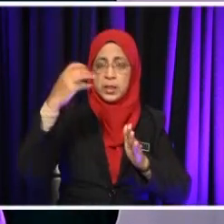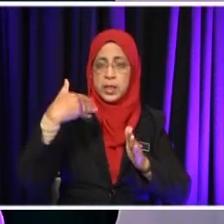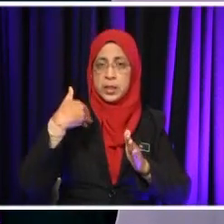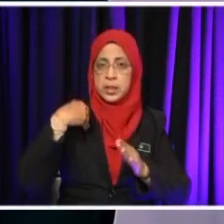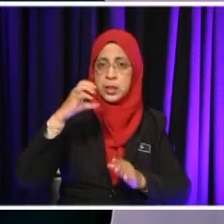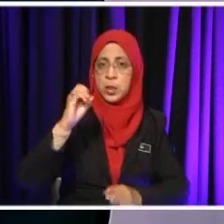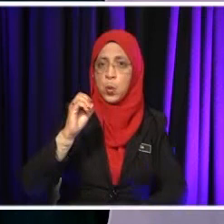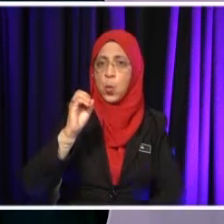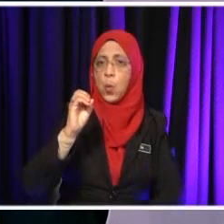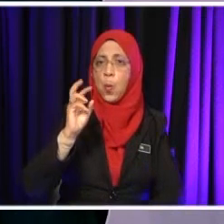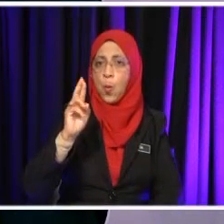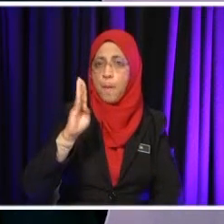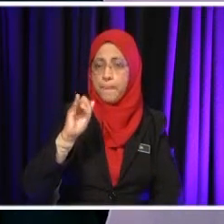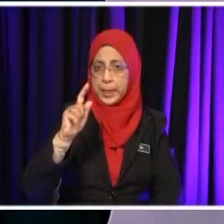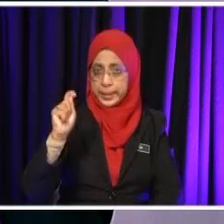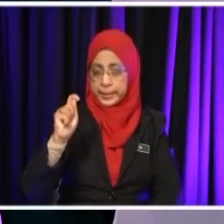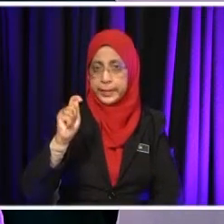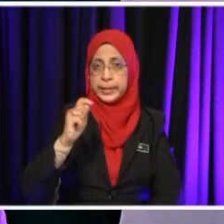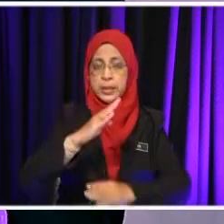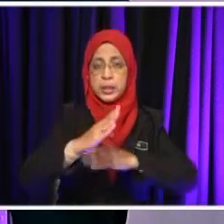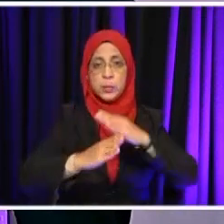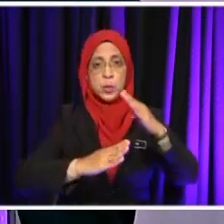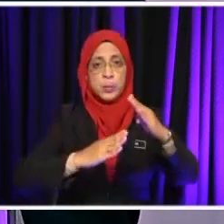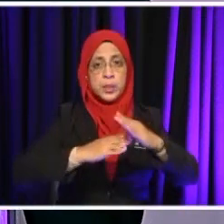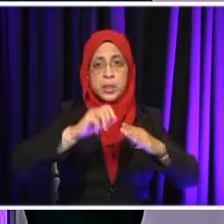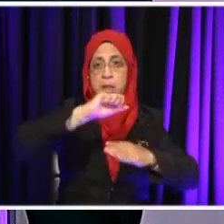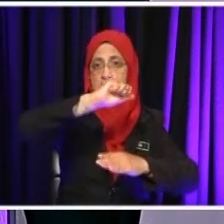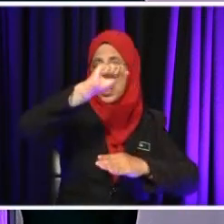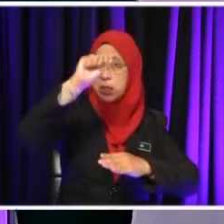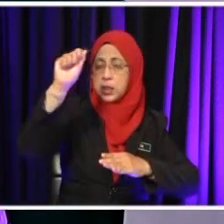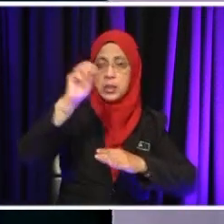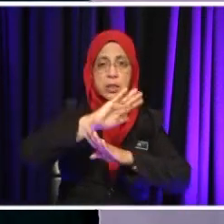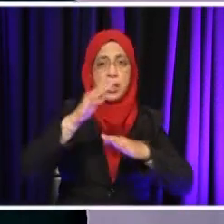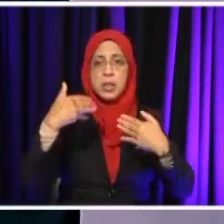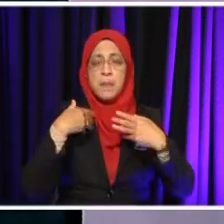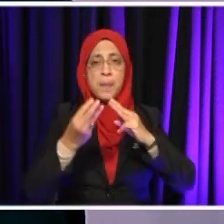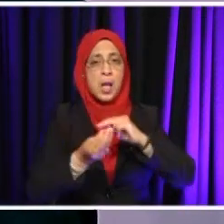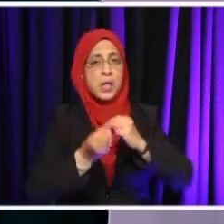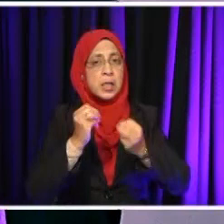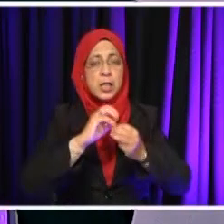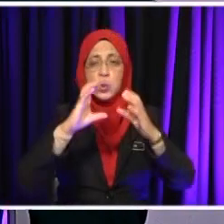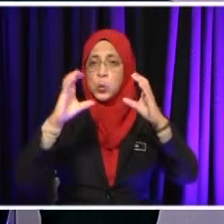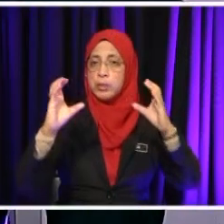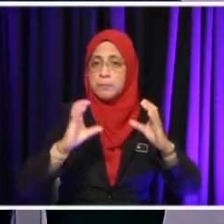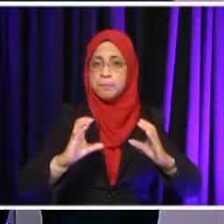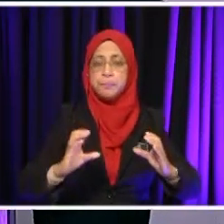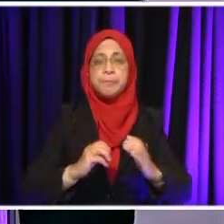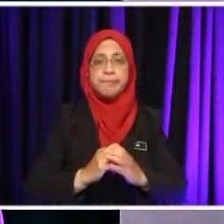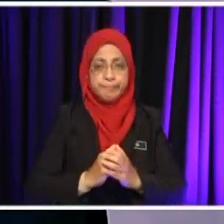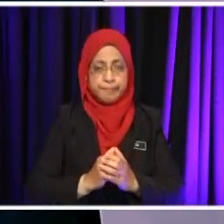separuh segera bumi tidak dipengaruhi oleh sebaran cuaca itu yang yang penting